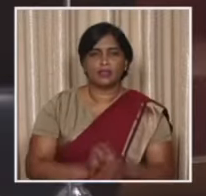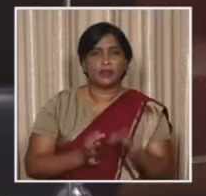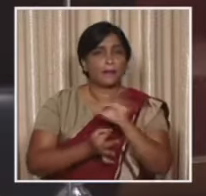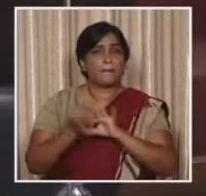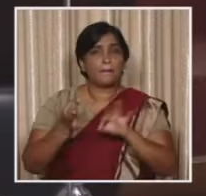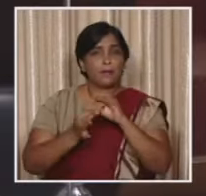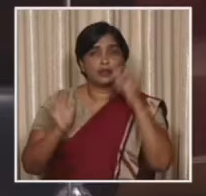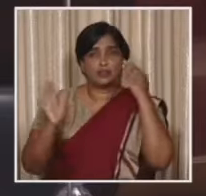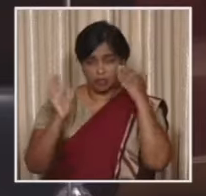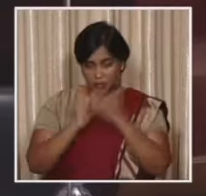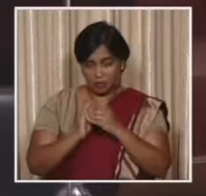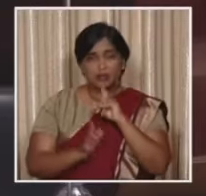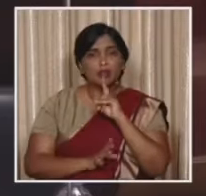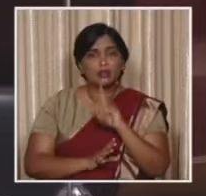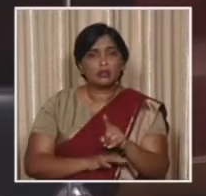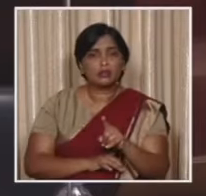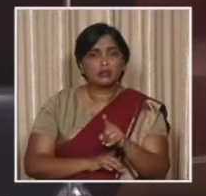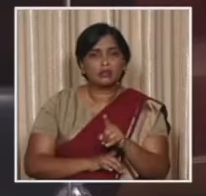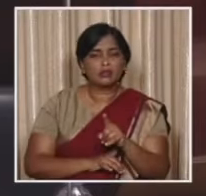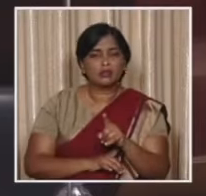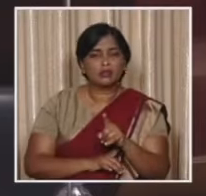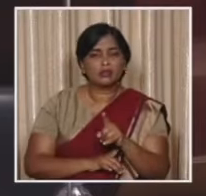ප්‍රජාතන්ත්‍රවාදය ගැන වචනයක් තියෙනවද?